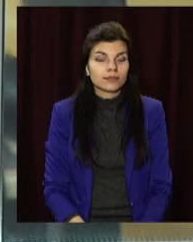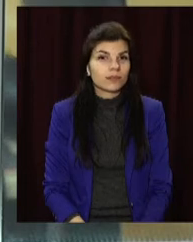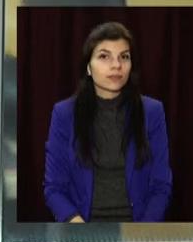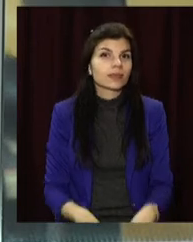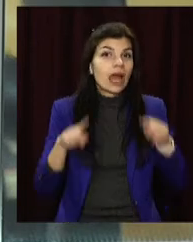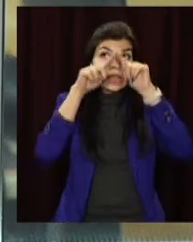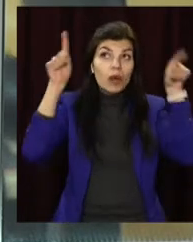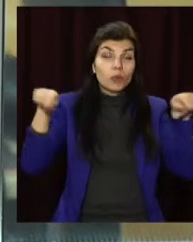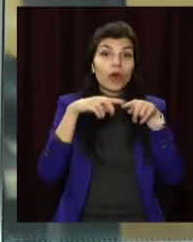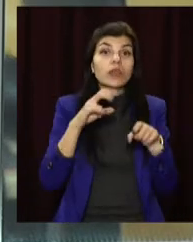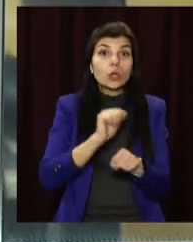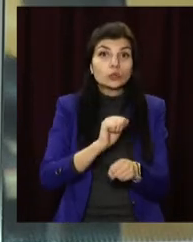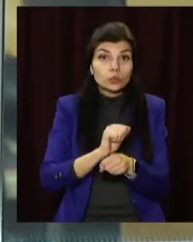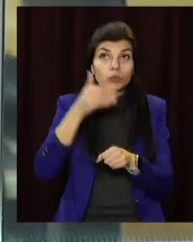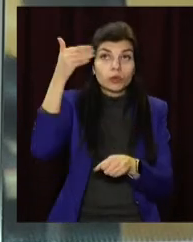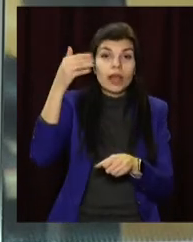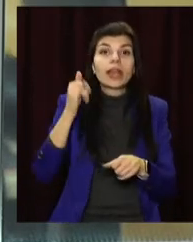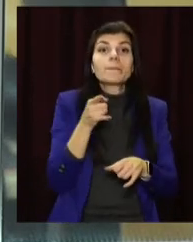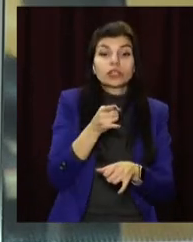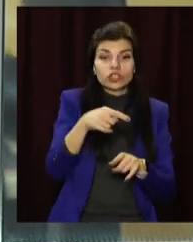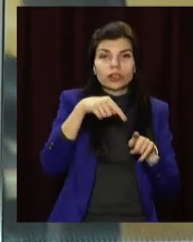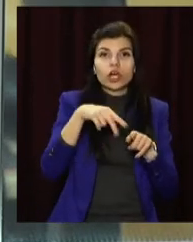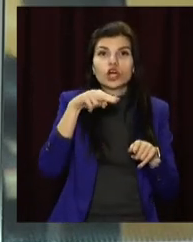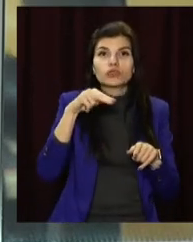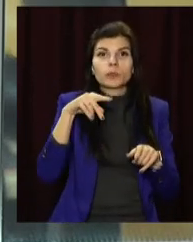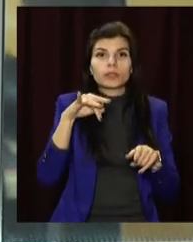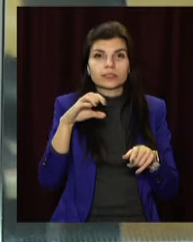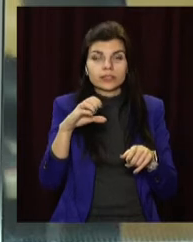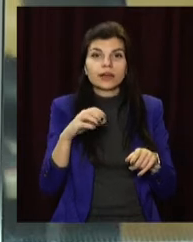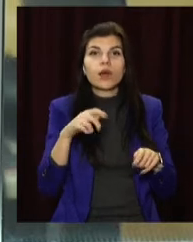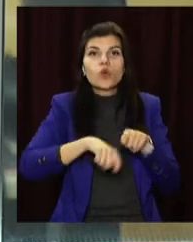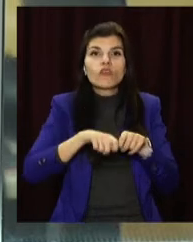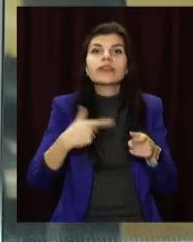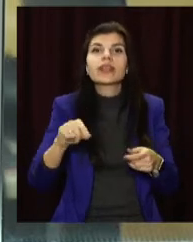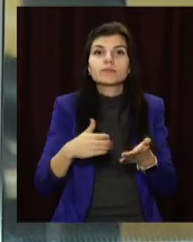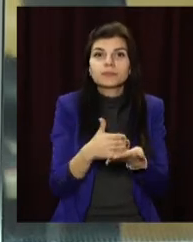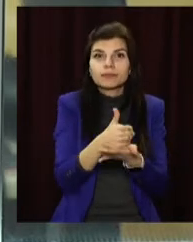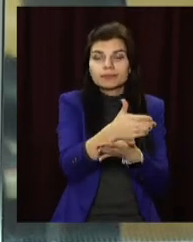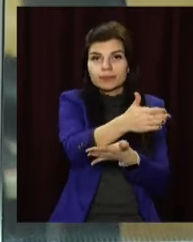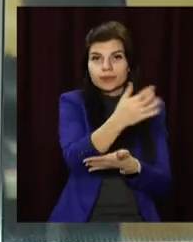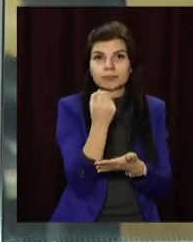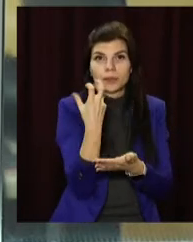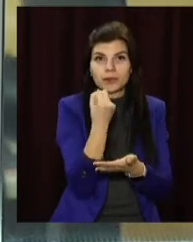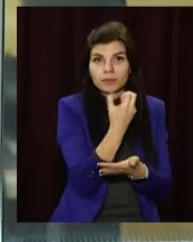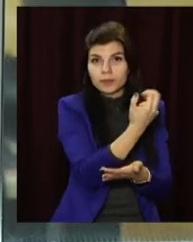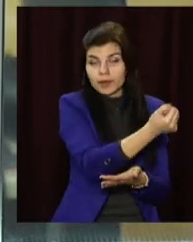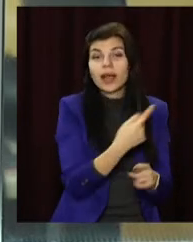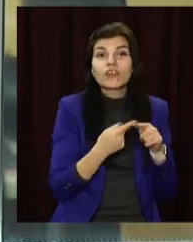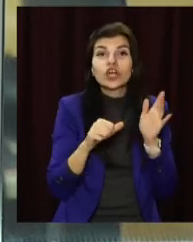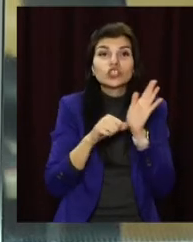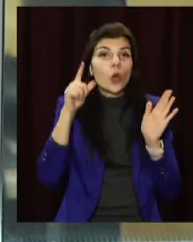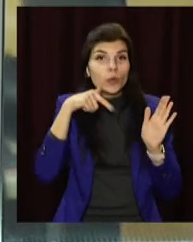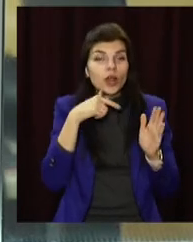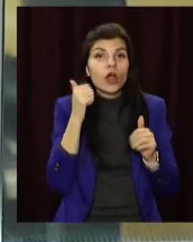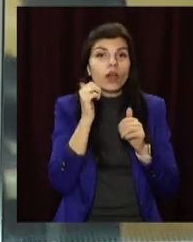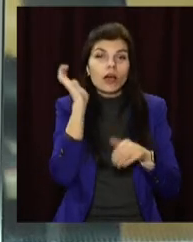Табло на зупинках та GPS-трекери на транспорті. Вже 2 роки у Дніпрі працює електронна диспетчерська електротранспорту. 6 операторів